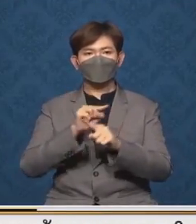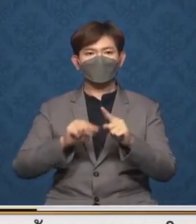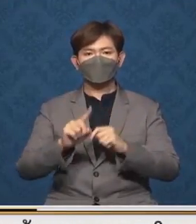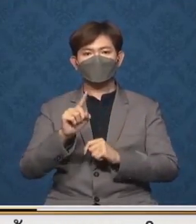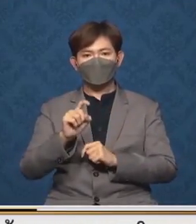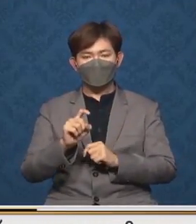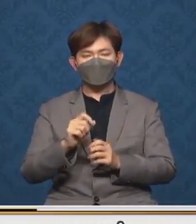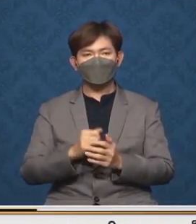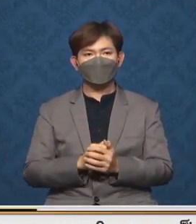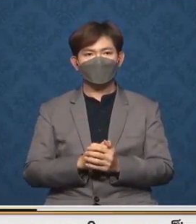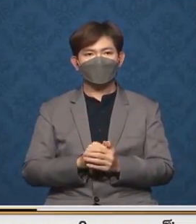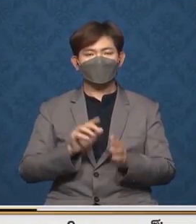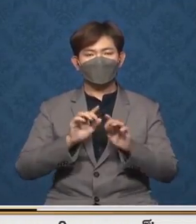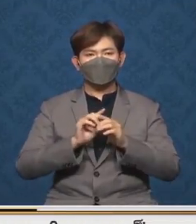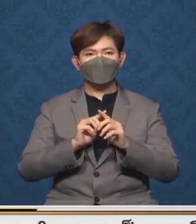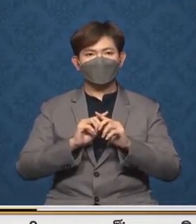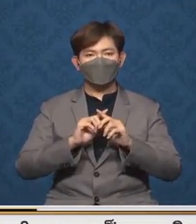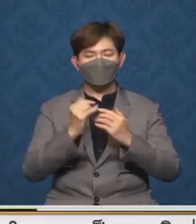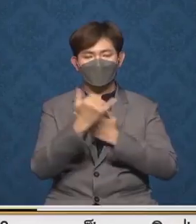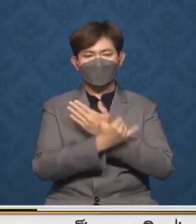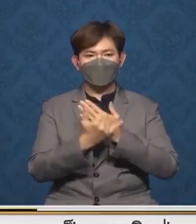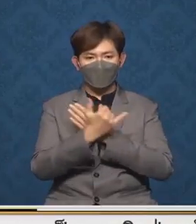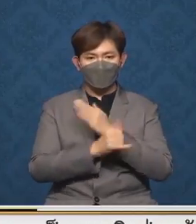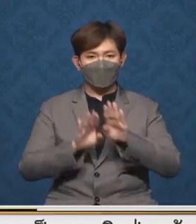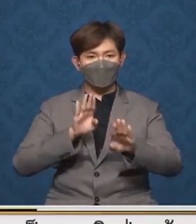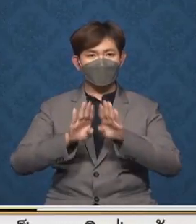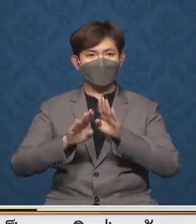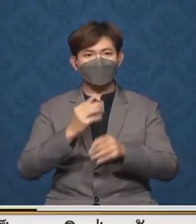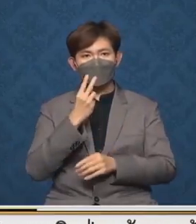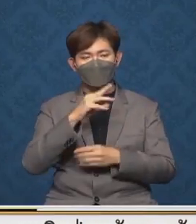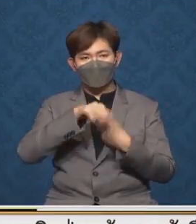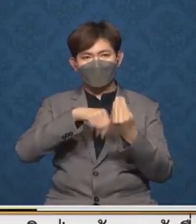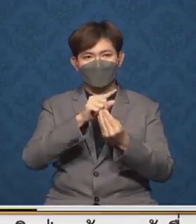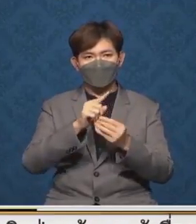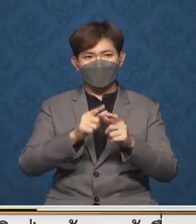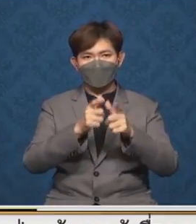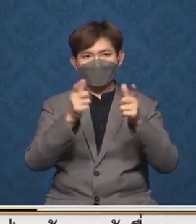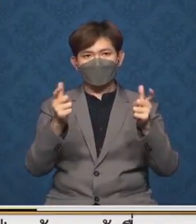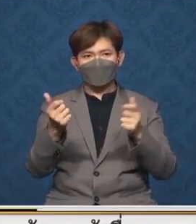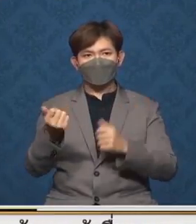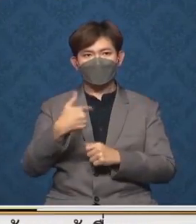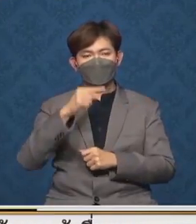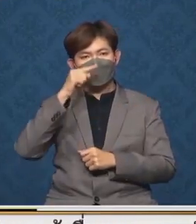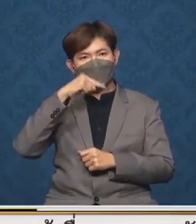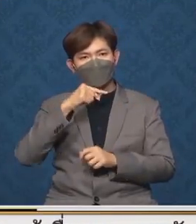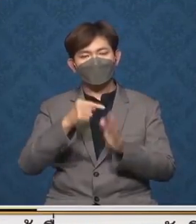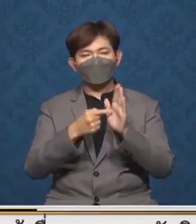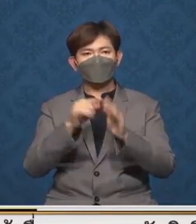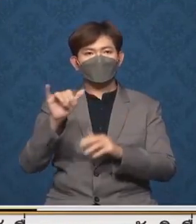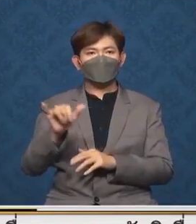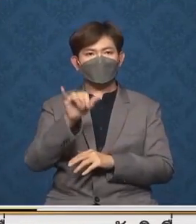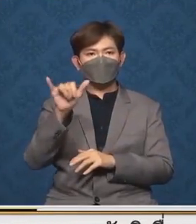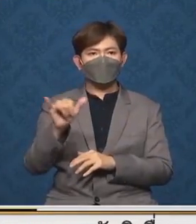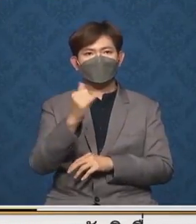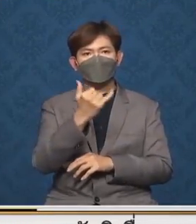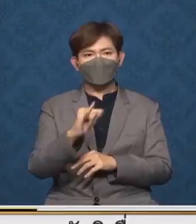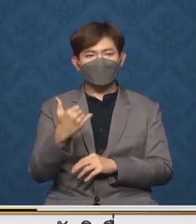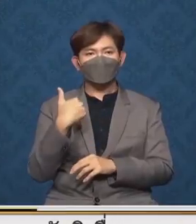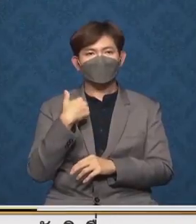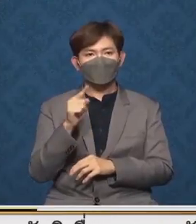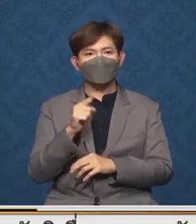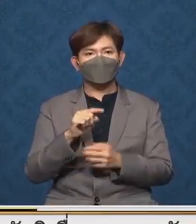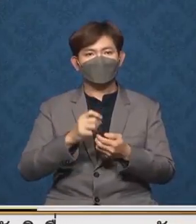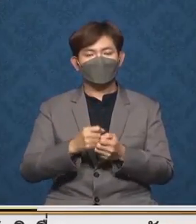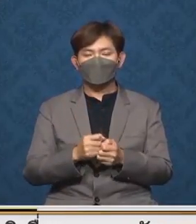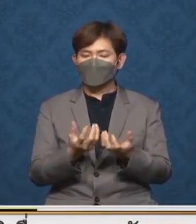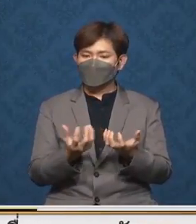0.96% และมากกว่าหลายประเทศมหาอำนาจประเทศที่มีเศรษฐกิจใหญ่กว่าไทยหรือแม้กระทั่งประเทศในยุโรปบางประเทศที่มีทรัพยาก